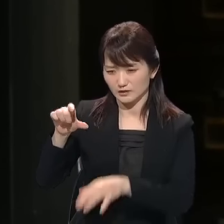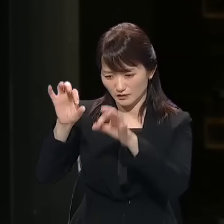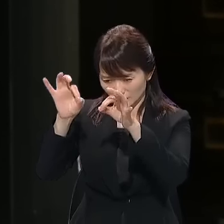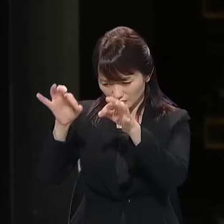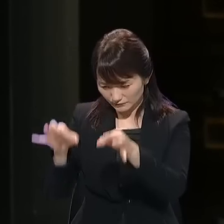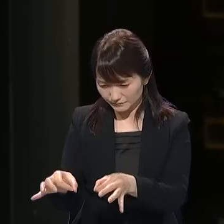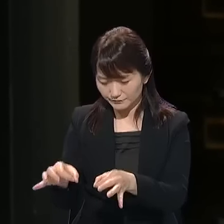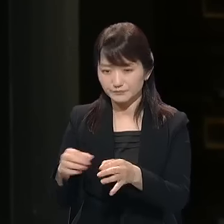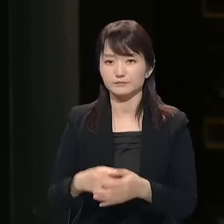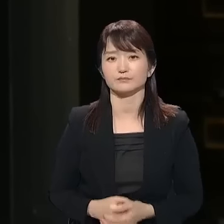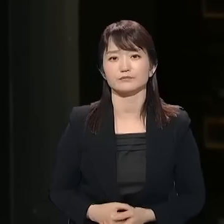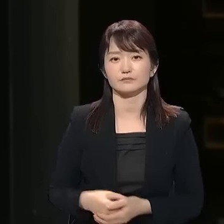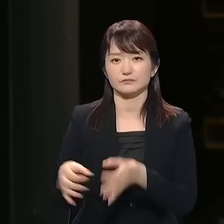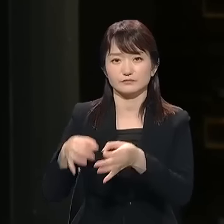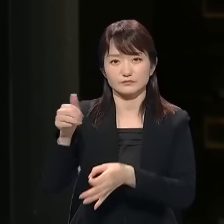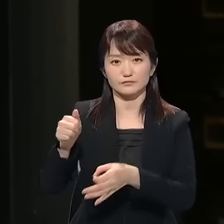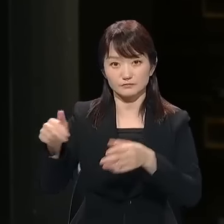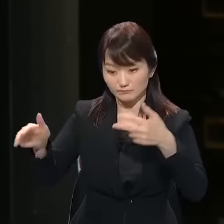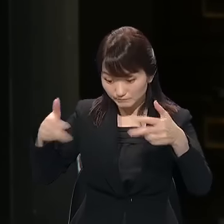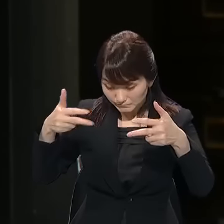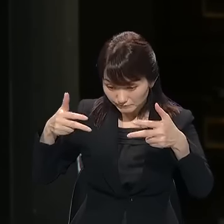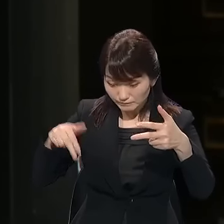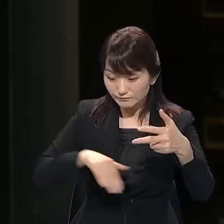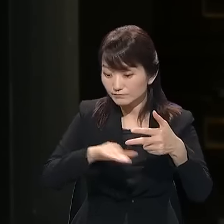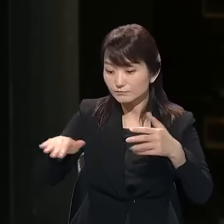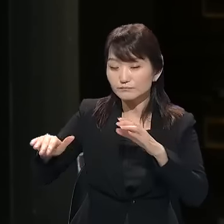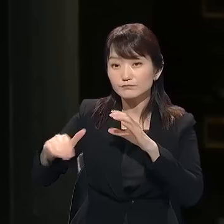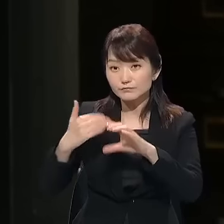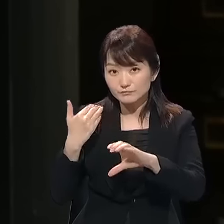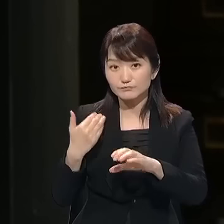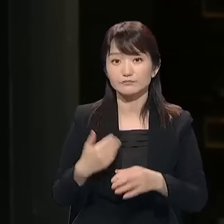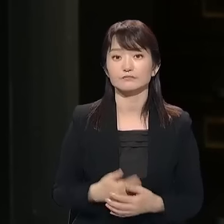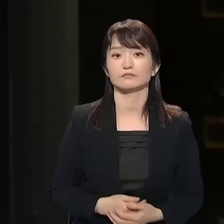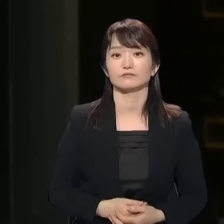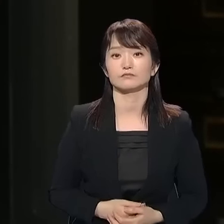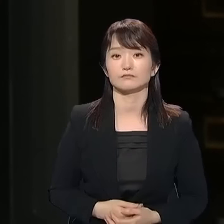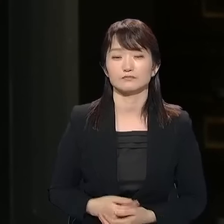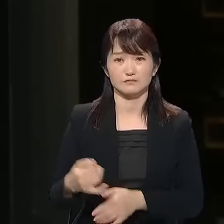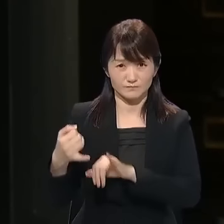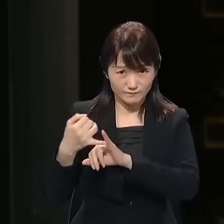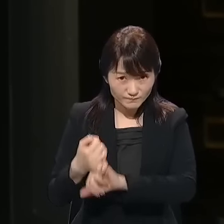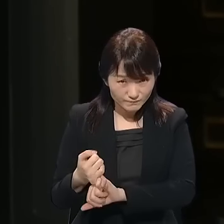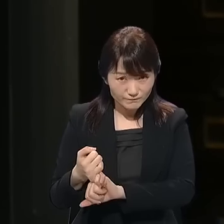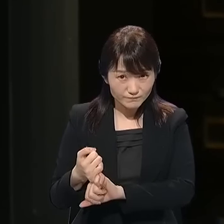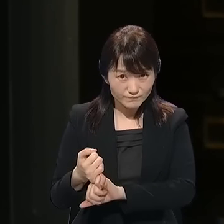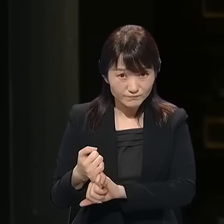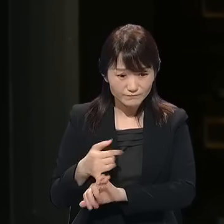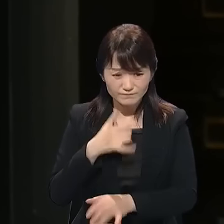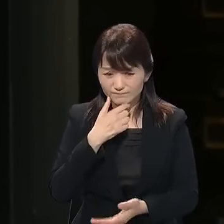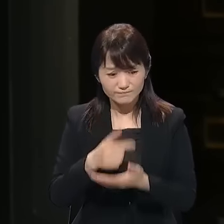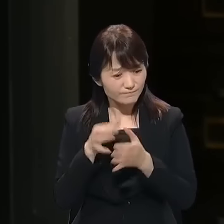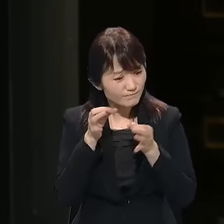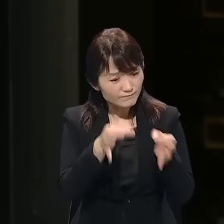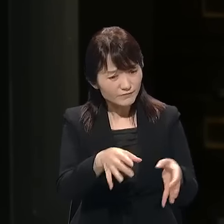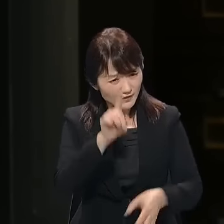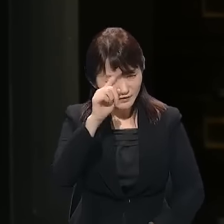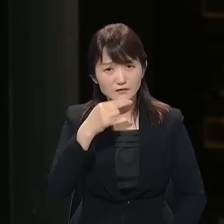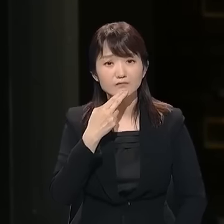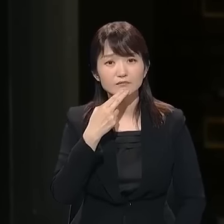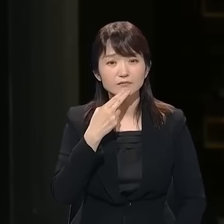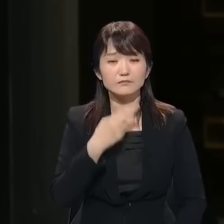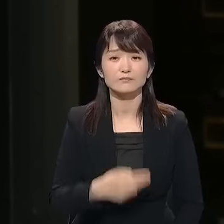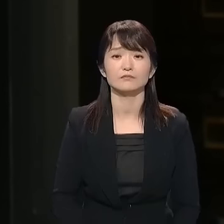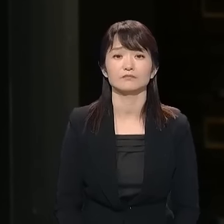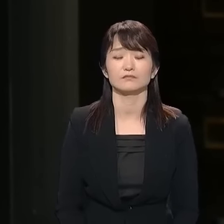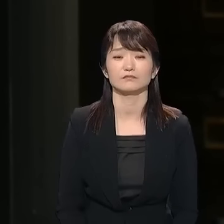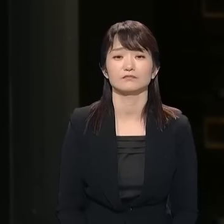자, 사장님은 CCTV까지 저희한테 보내주면서 맹세코 자기들은 속일 의도가 없었다 뭐 이렇게